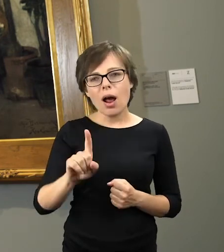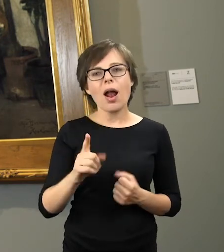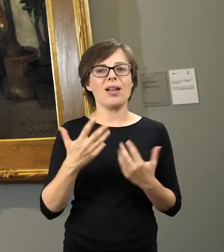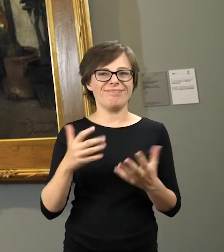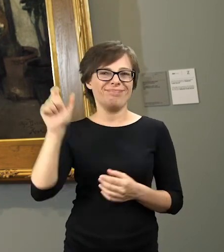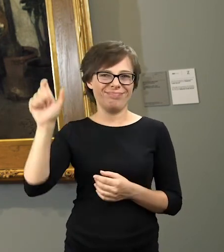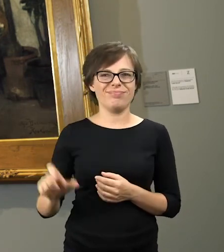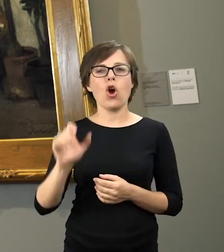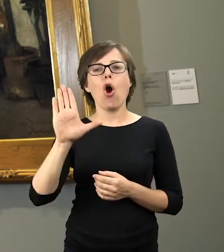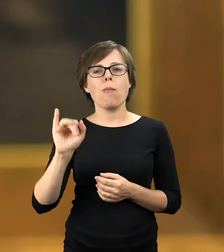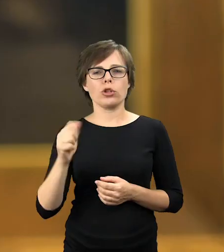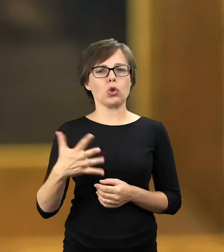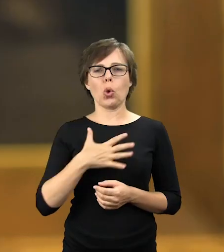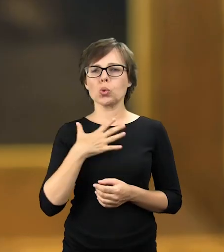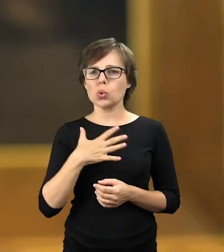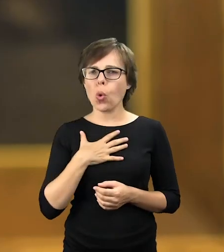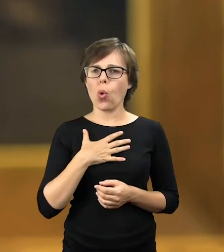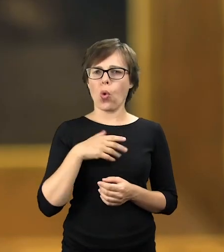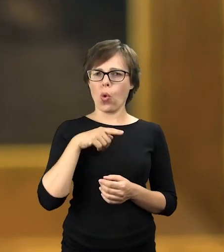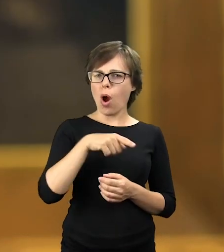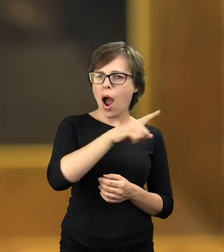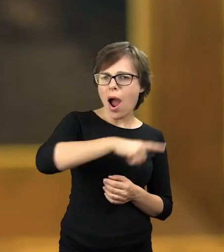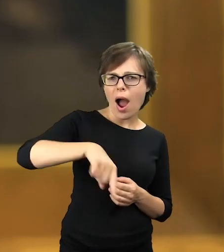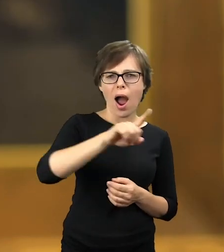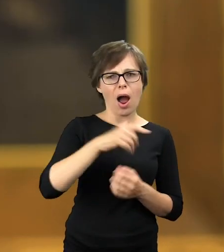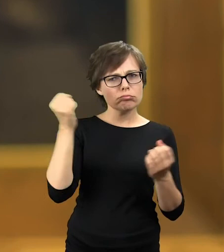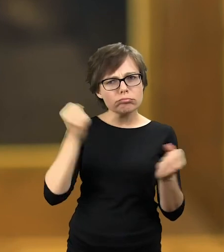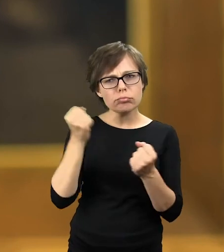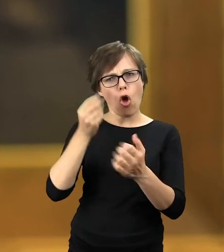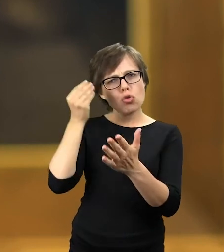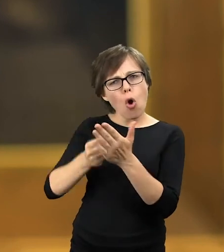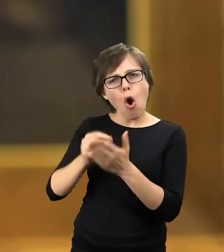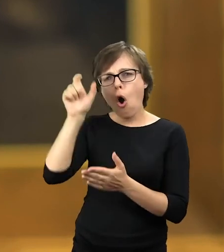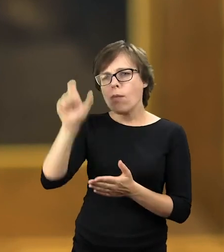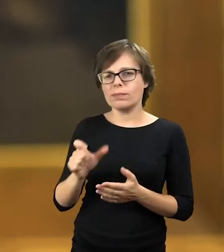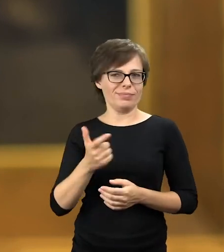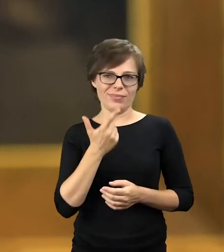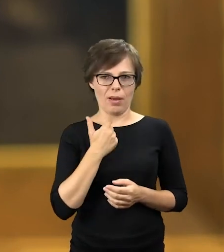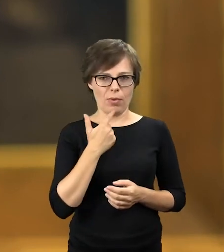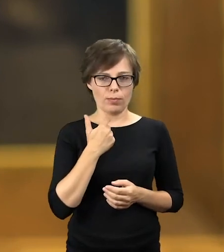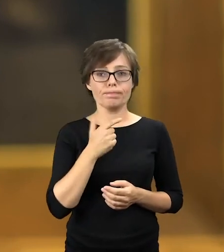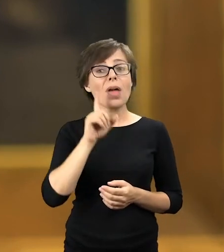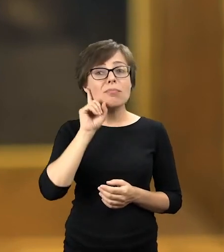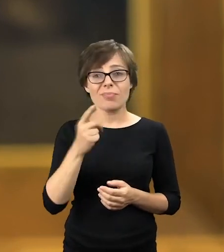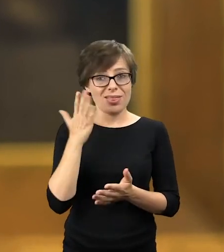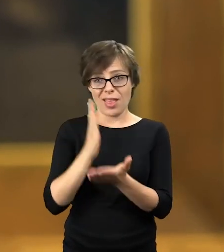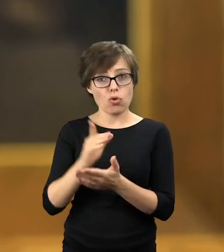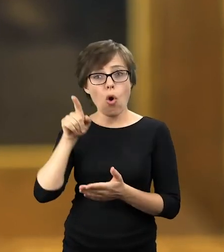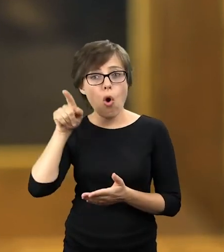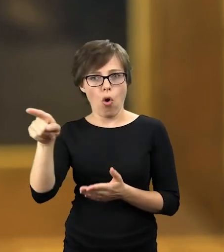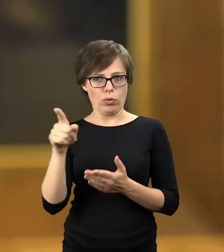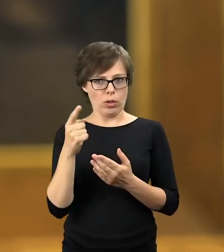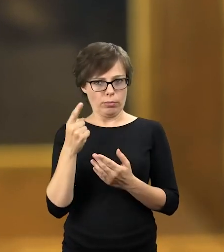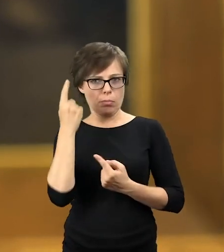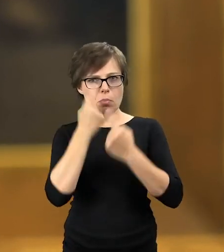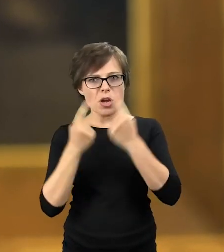Boznańska uważała, że niewystarczająco została ona doceniona. Nie ona jedna zresztą uważała, że publiczność w